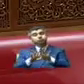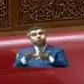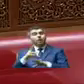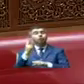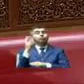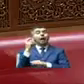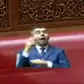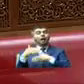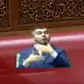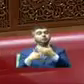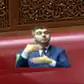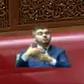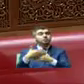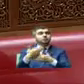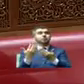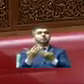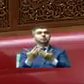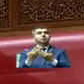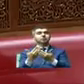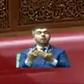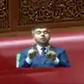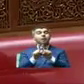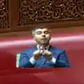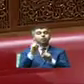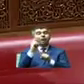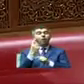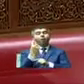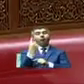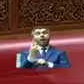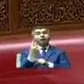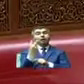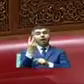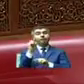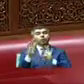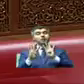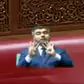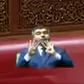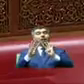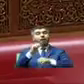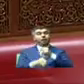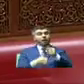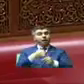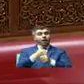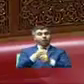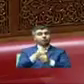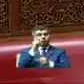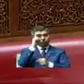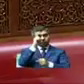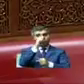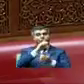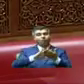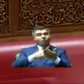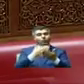شاء الله في شهر يناير بتنظيم يوم وطني اللي غنرصدوا فيه الاختلالات كلها وغنقدموا فيه الرؤيه ديالنا كوزاره.